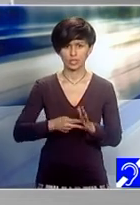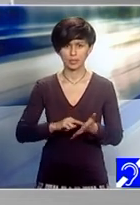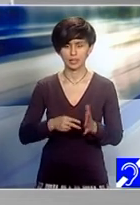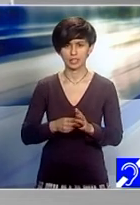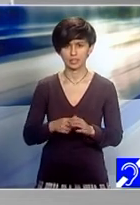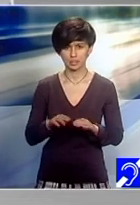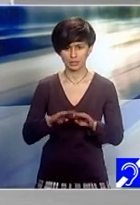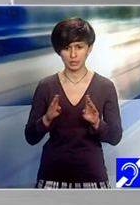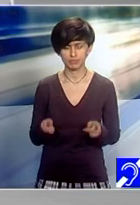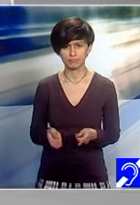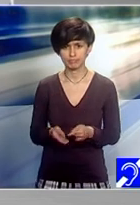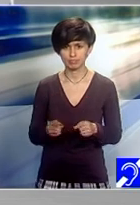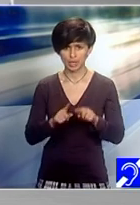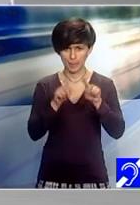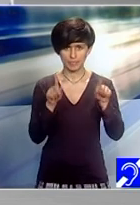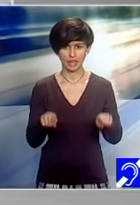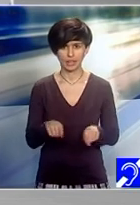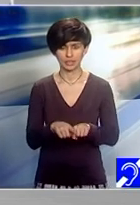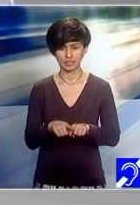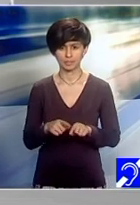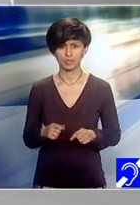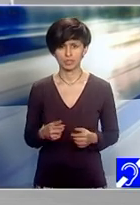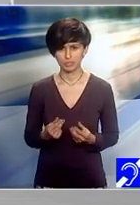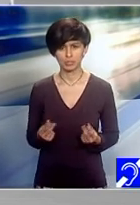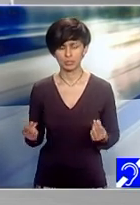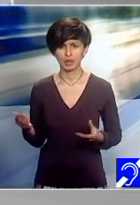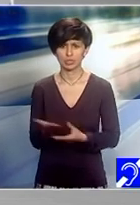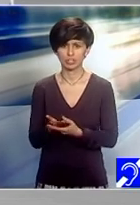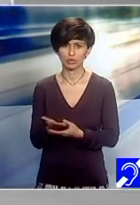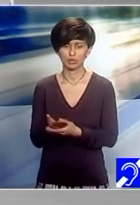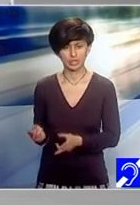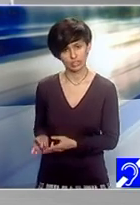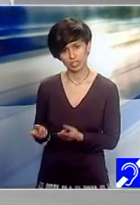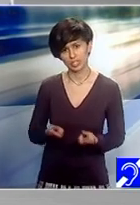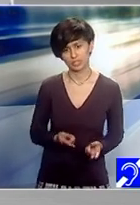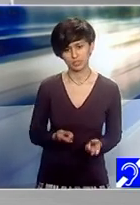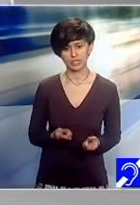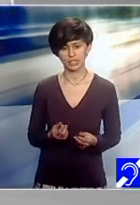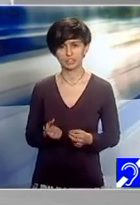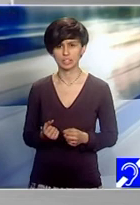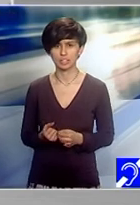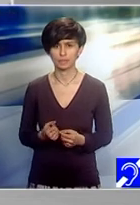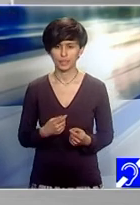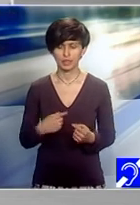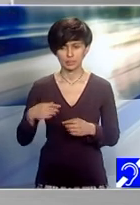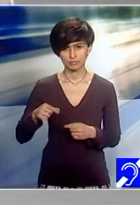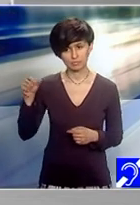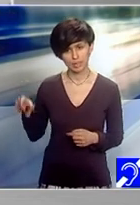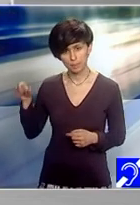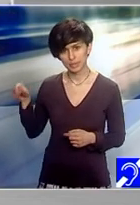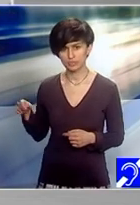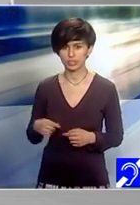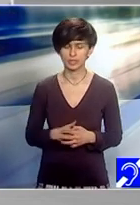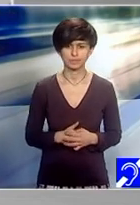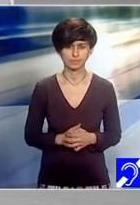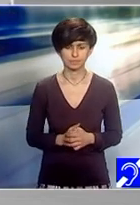și invitație la screening și alte tipuri de documente, dar și invitația interumană de la persoană la persoană, care e foarte important să